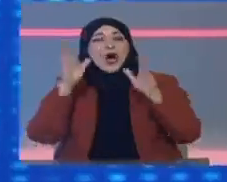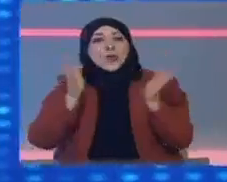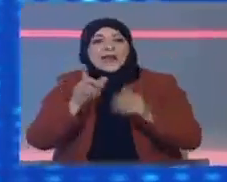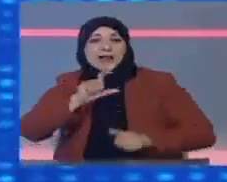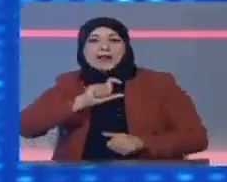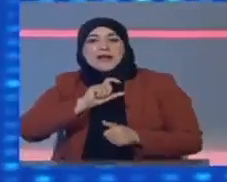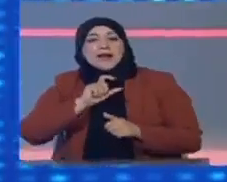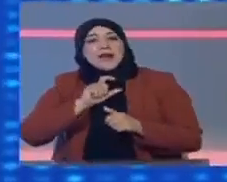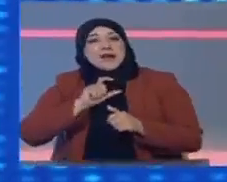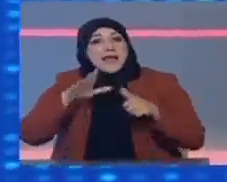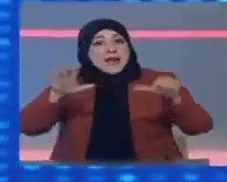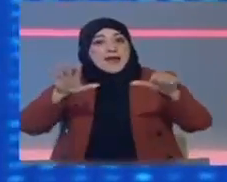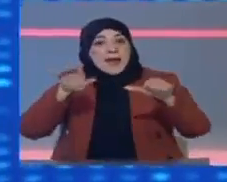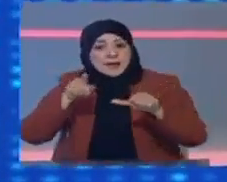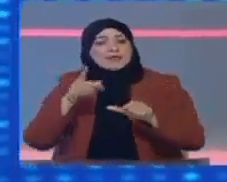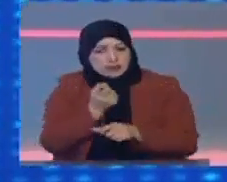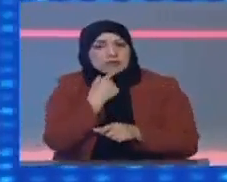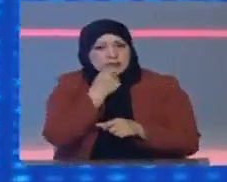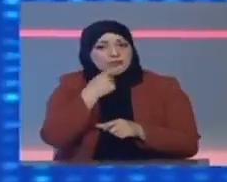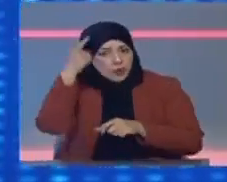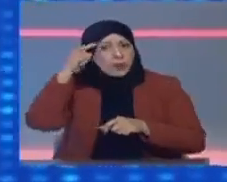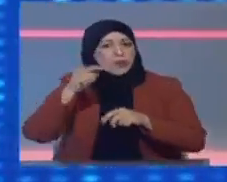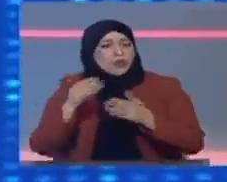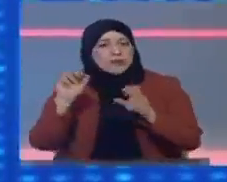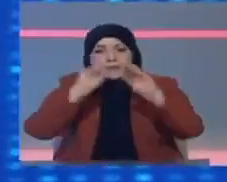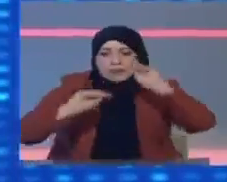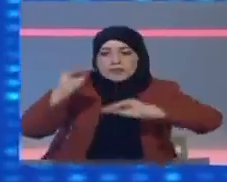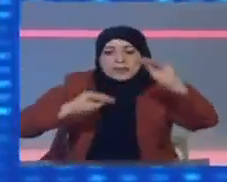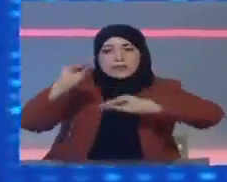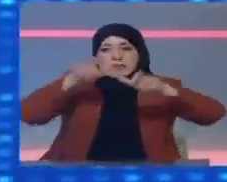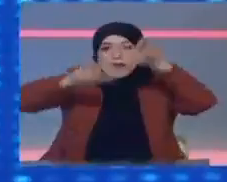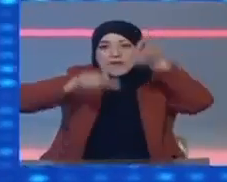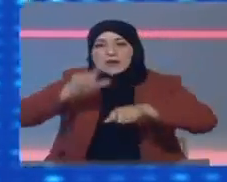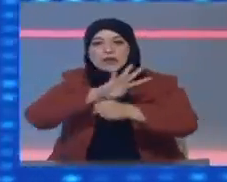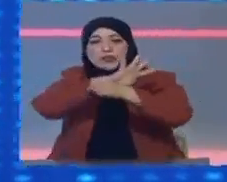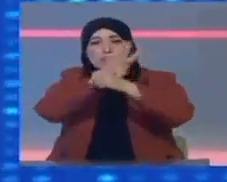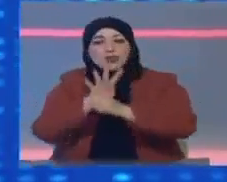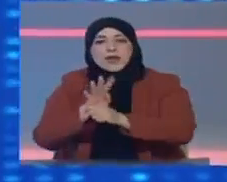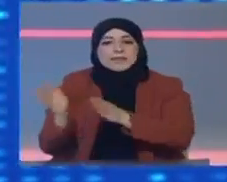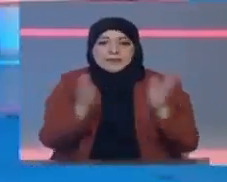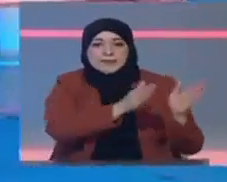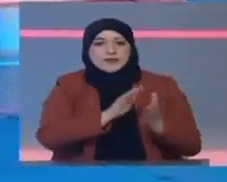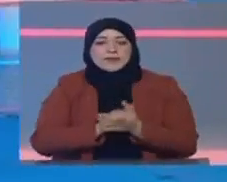من الامراض الصدري بالين في اعتماده لمعالجه بعض المصابين بفيروس كلنا